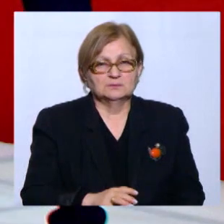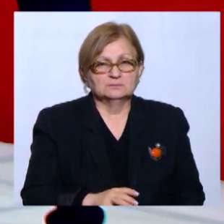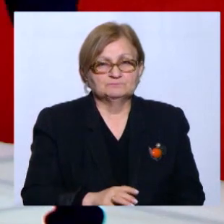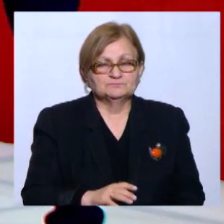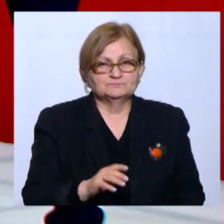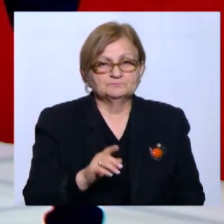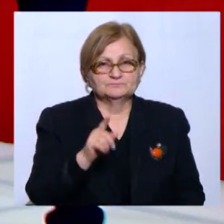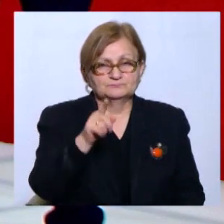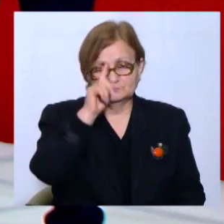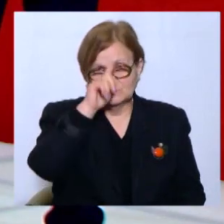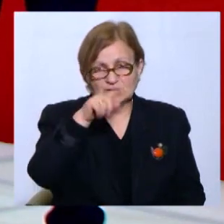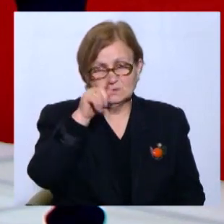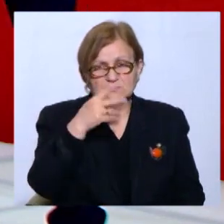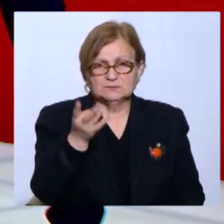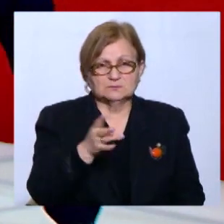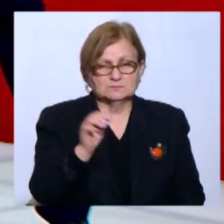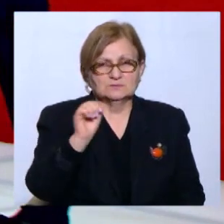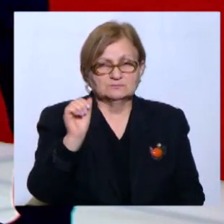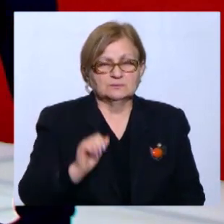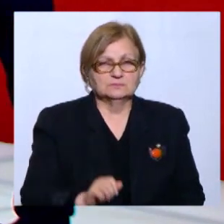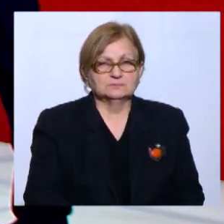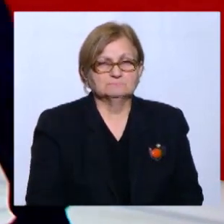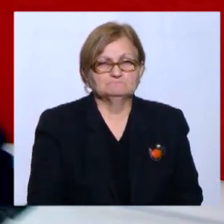რა თქმა უნდა, ძალიან კარგად იცით.